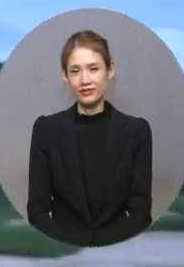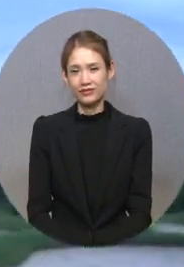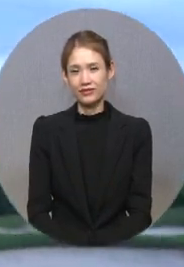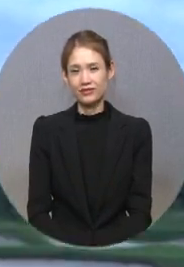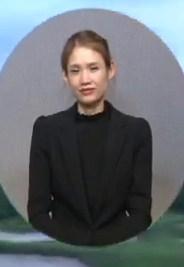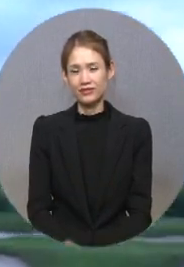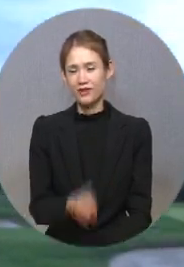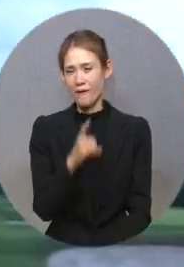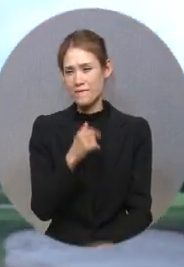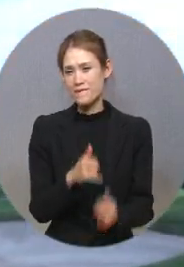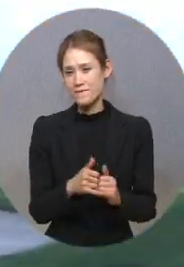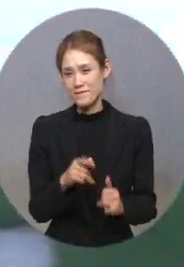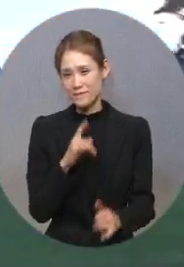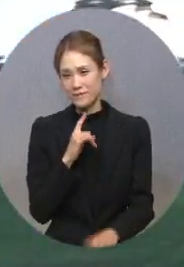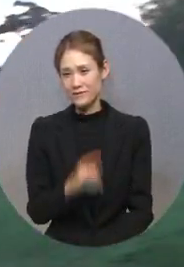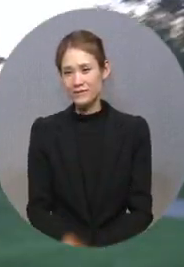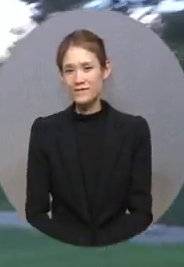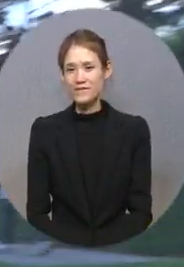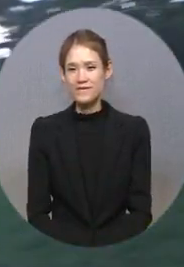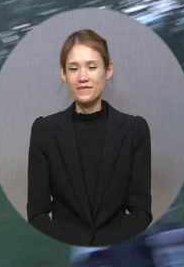저 사람이 진짜